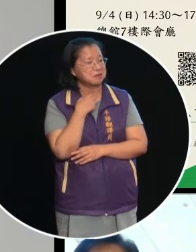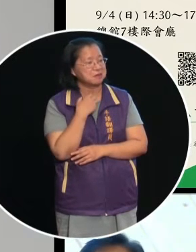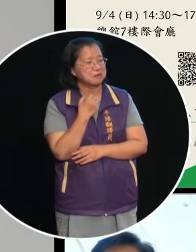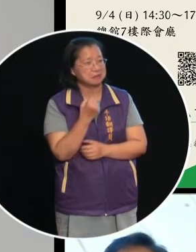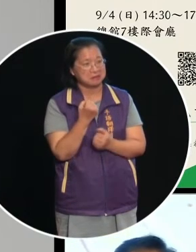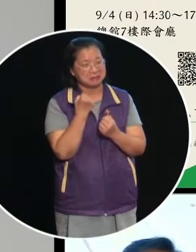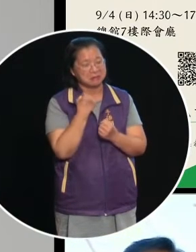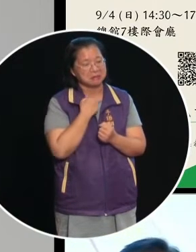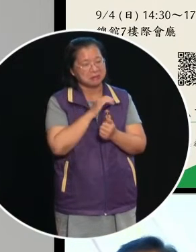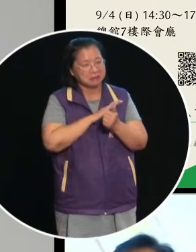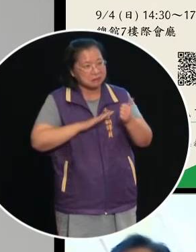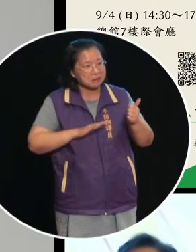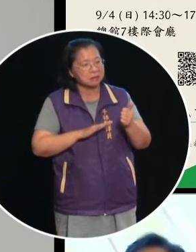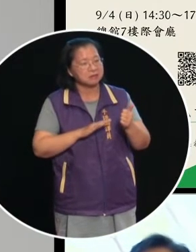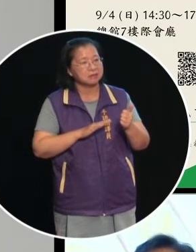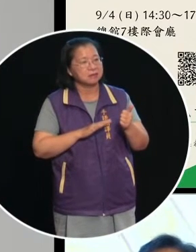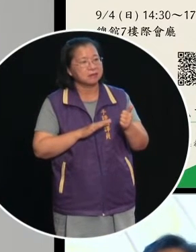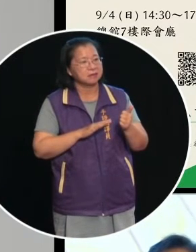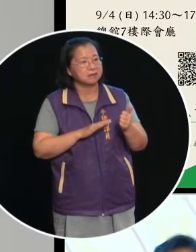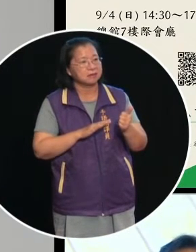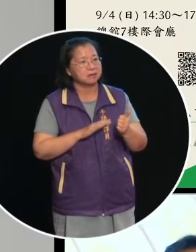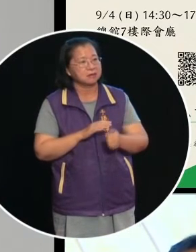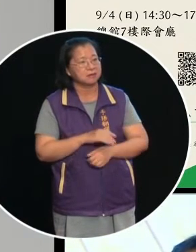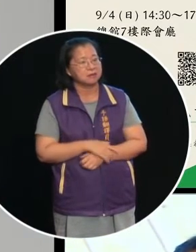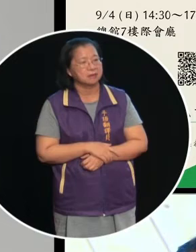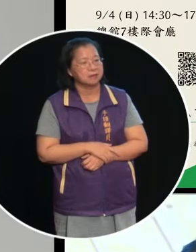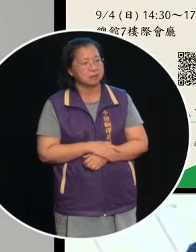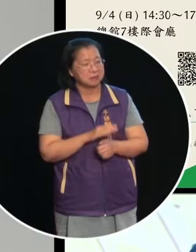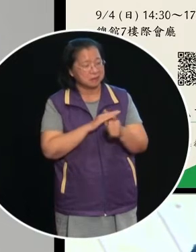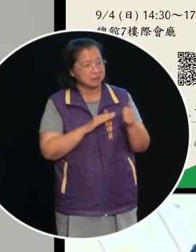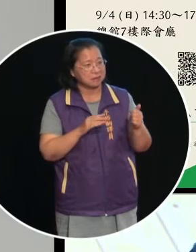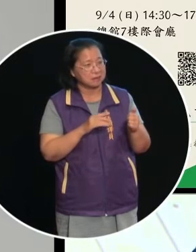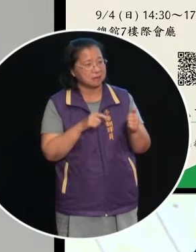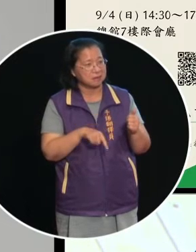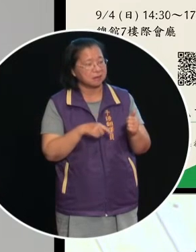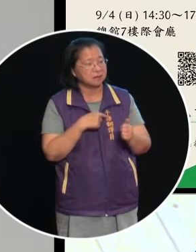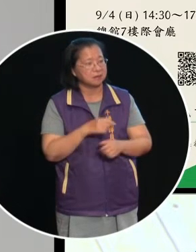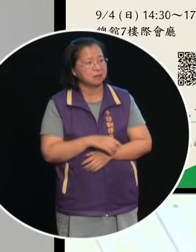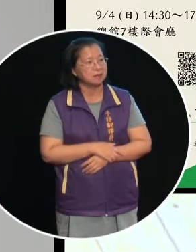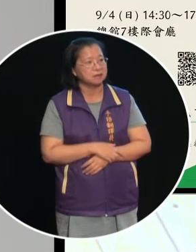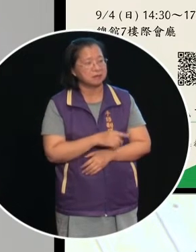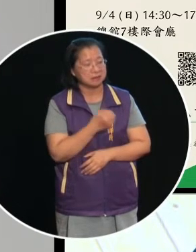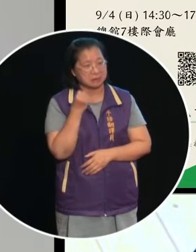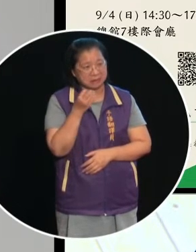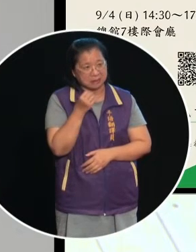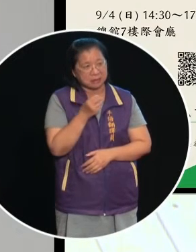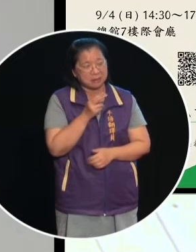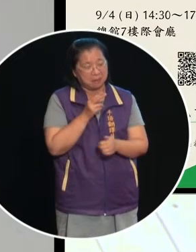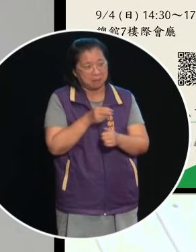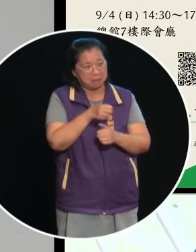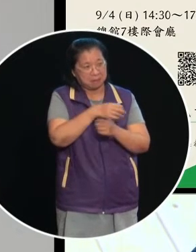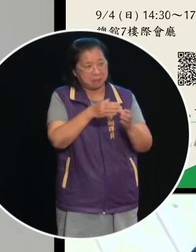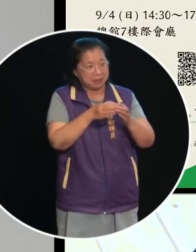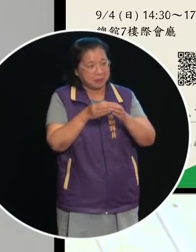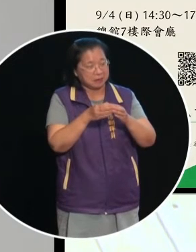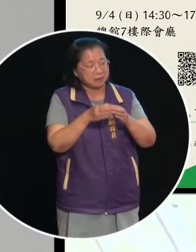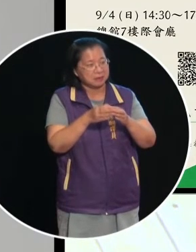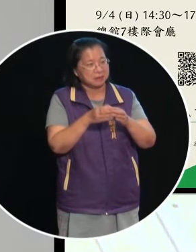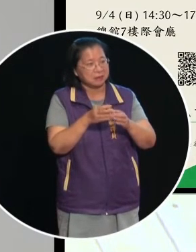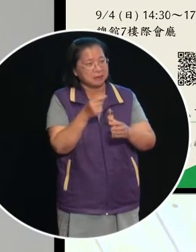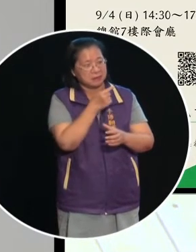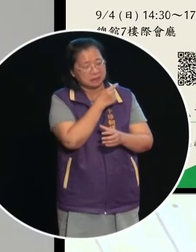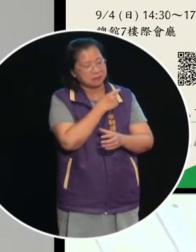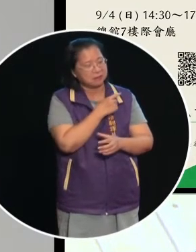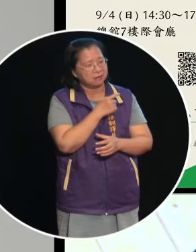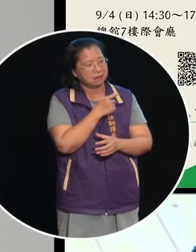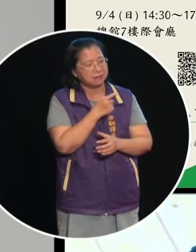影响力是一定会不如以前的。我说这个新的三个派系会不会亲台，会不会亲中，这个很